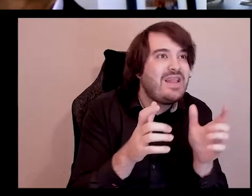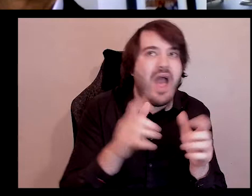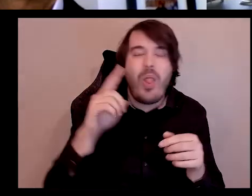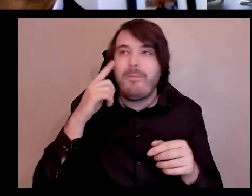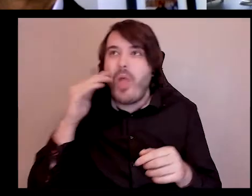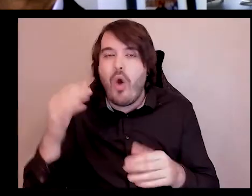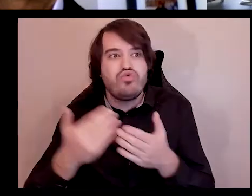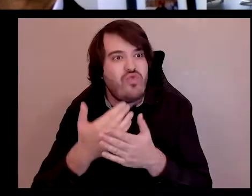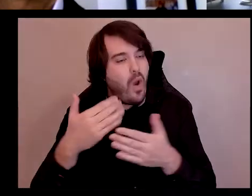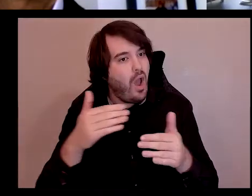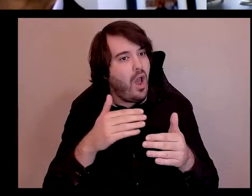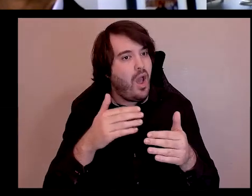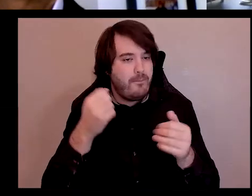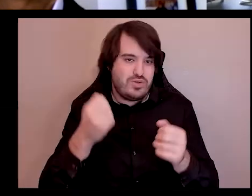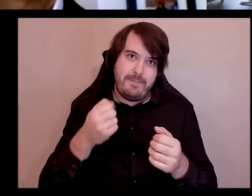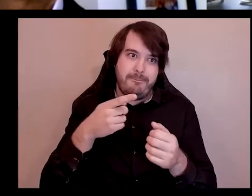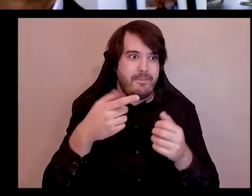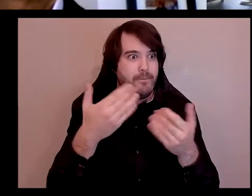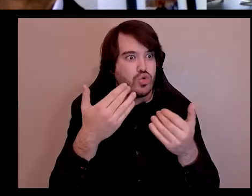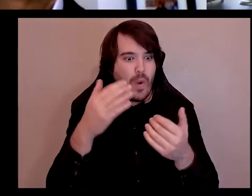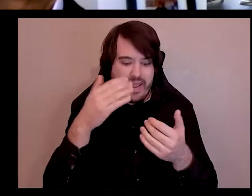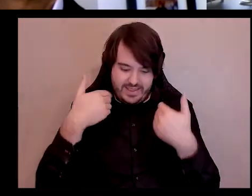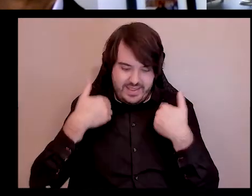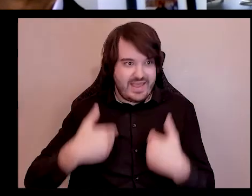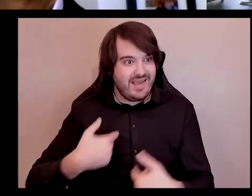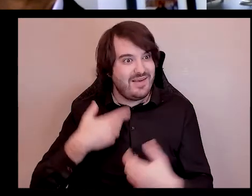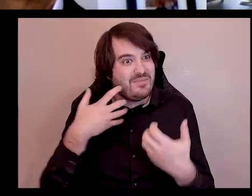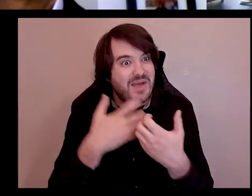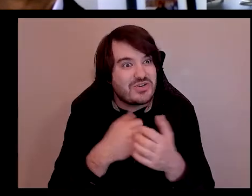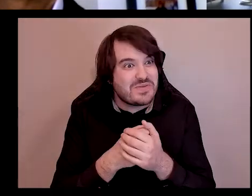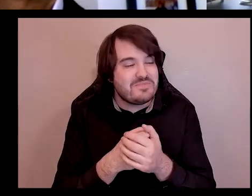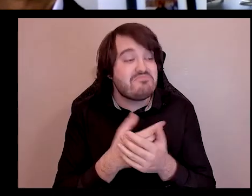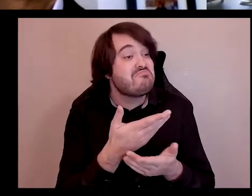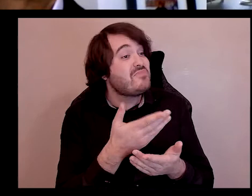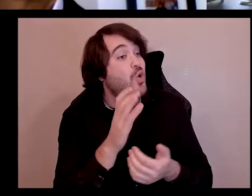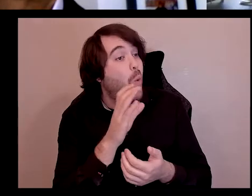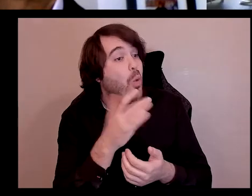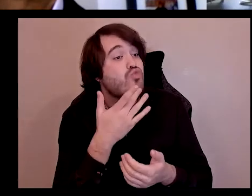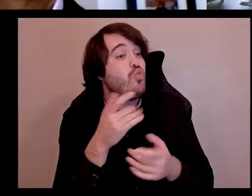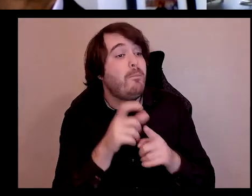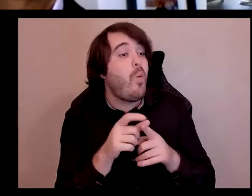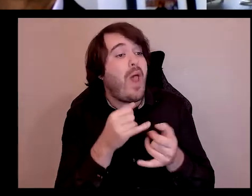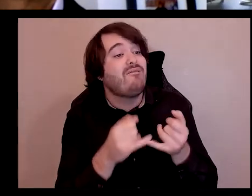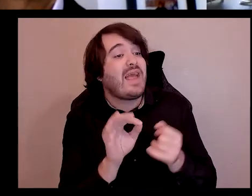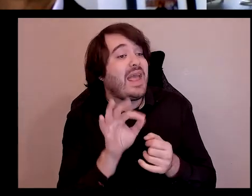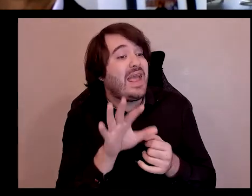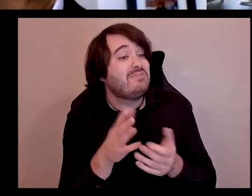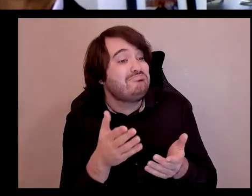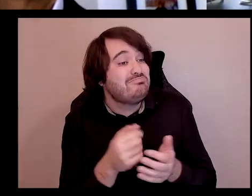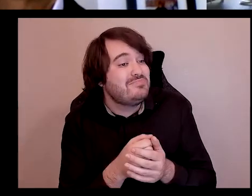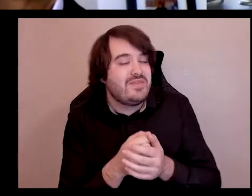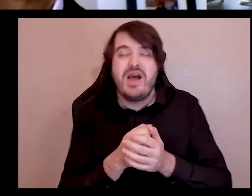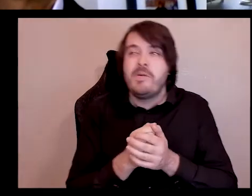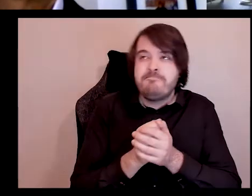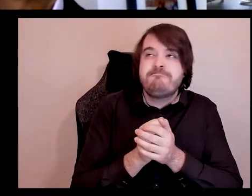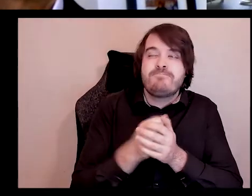Et surtout, on vous souhaite des belles expériences de découverte d'entreprises, d'entrepreneurs et de secteurs là, qui seraient peut-être